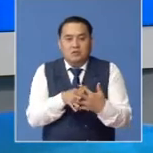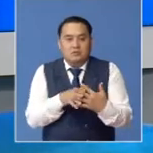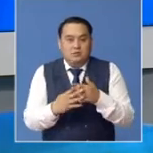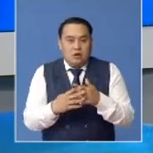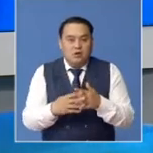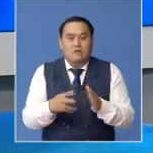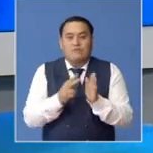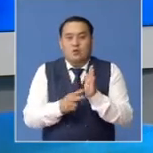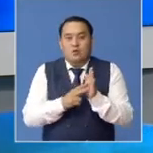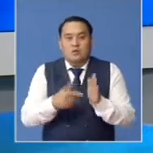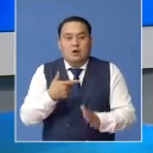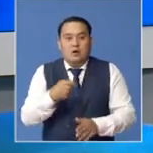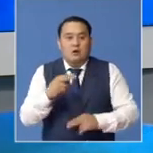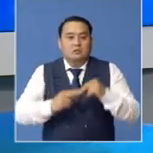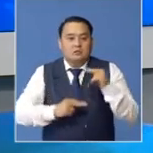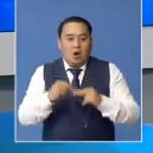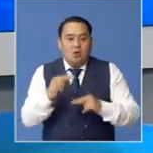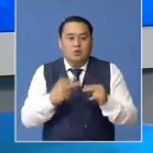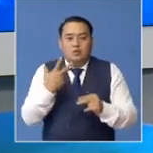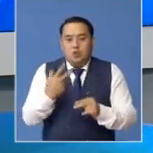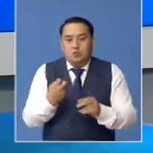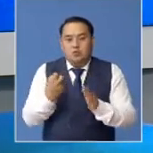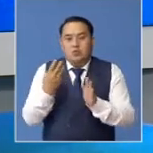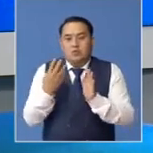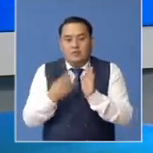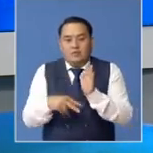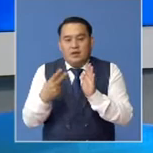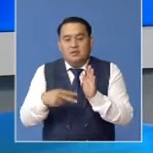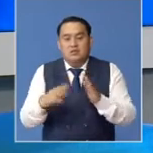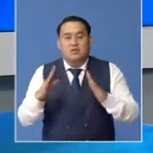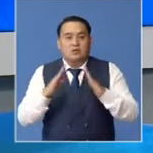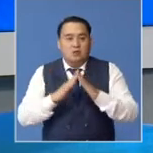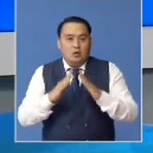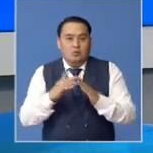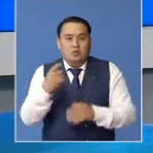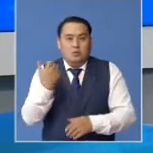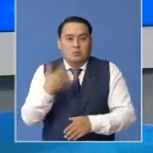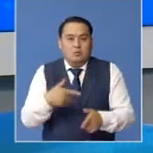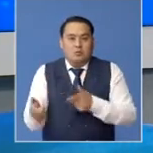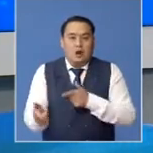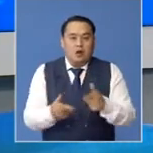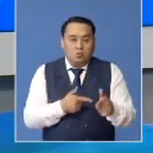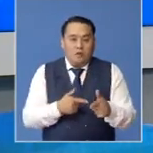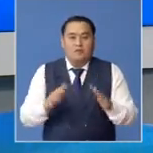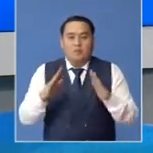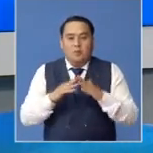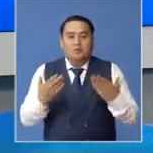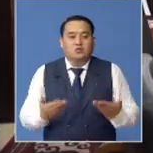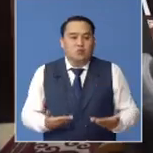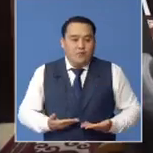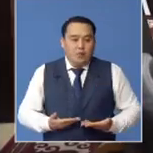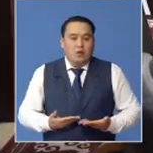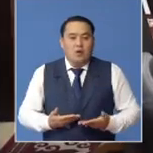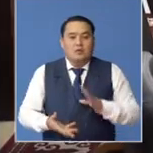отвели 80 гектаров под строительство 320 домов. 150 из них уже готовы и даже заселены. Всю необходимую